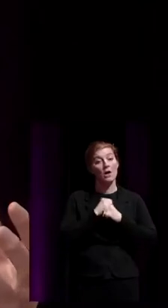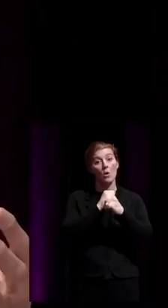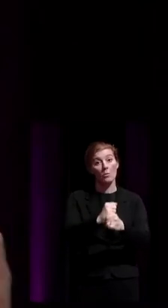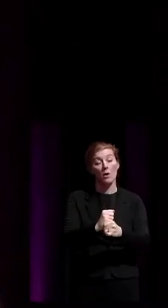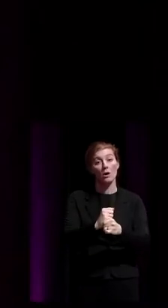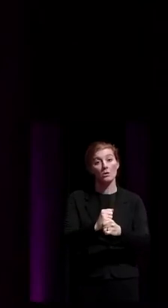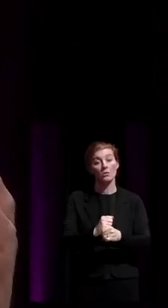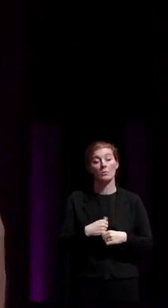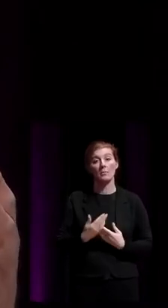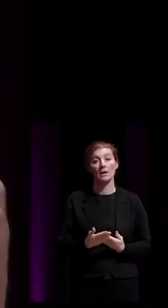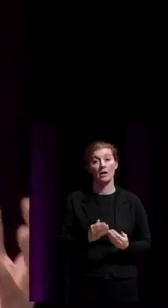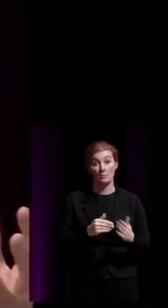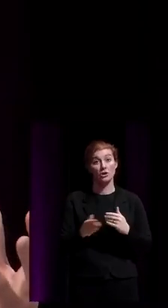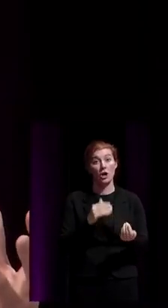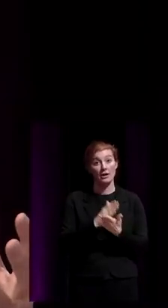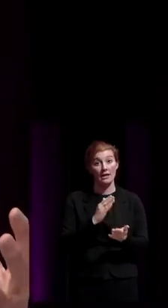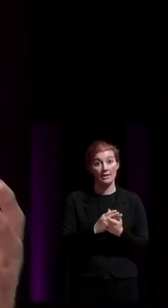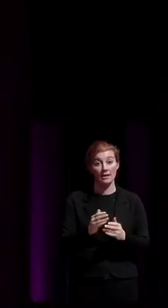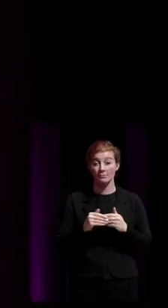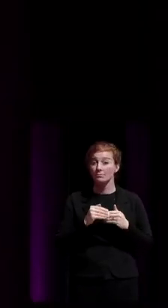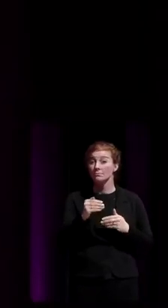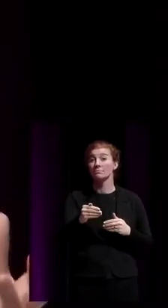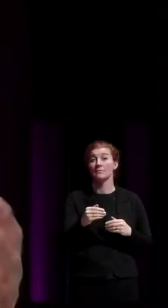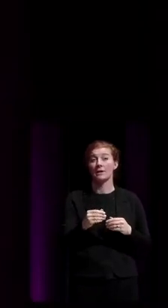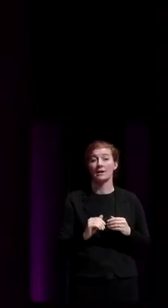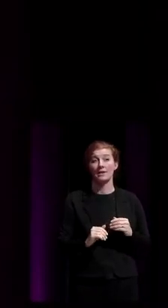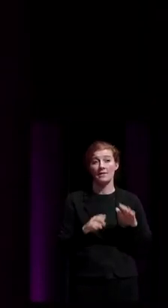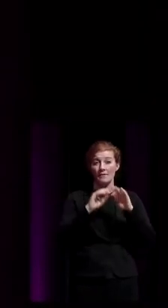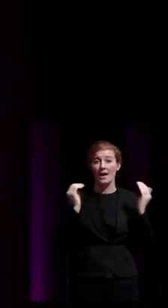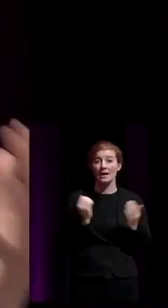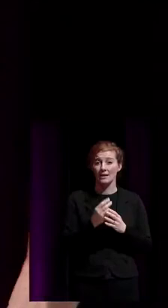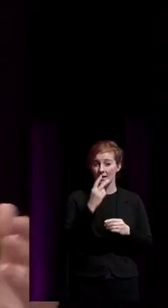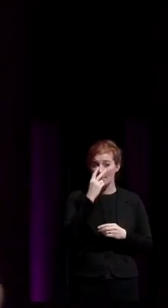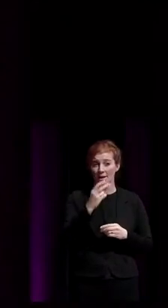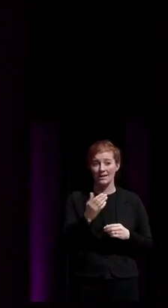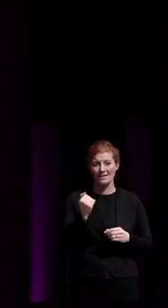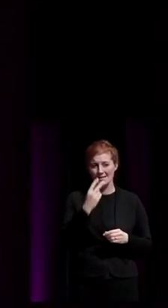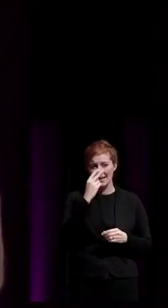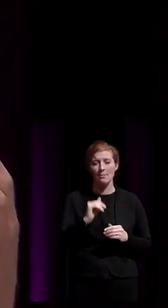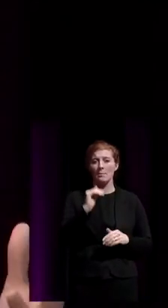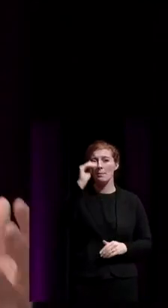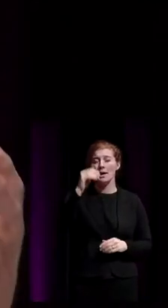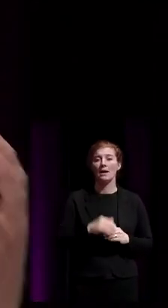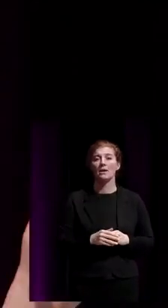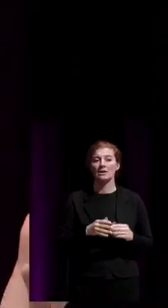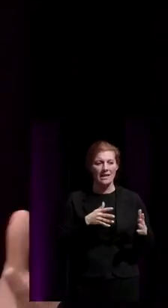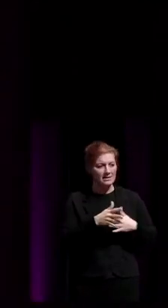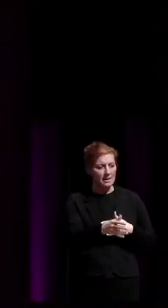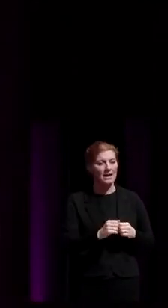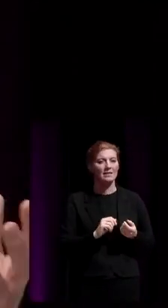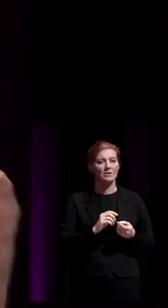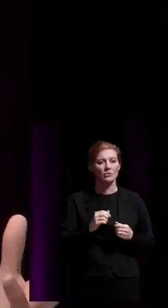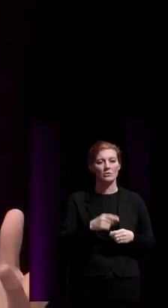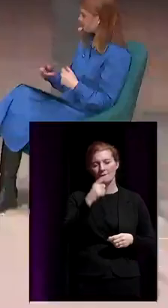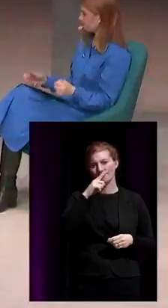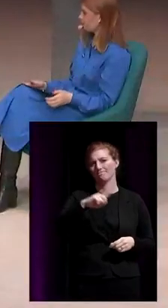transparent värld så kommer det att straffa sig att inte vara schysst emot barn eller vara schysst emot konsumenterna långsiktigt. Man